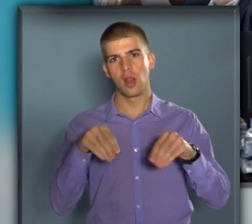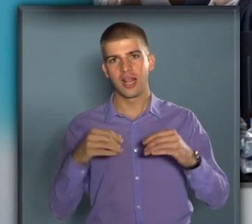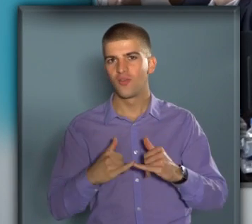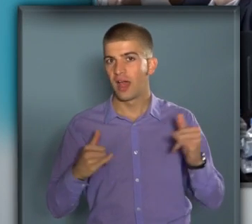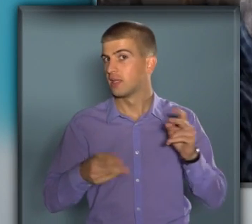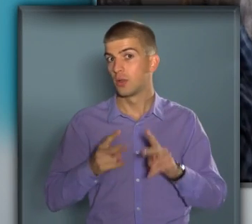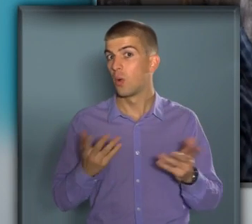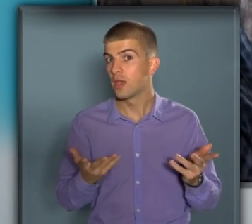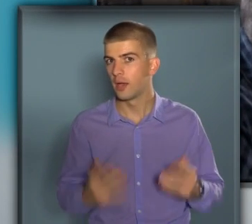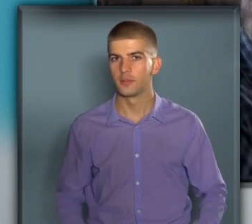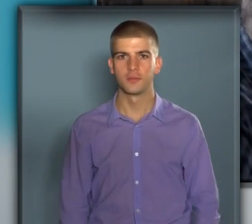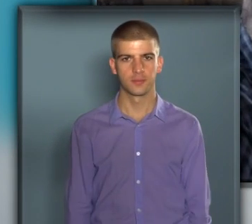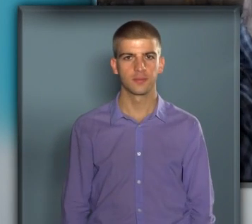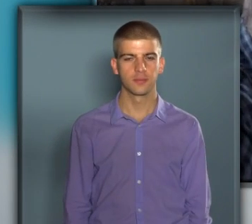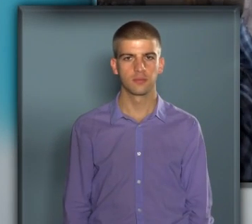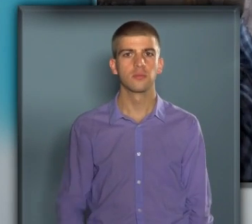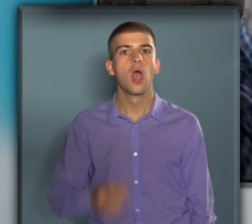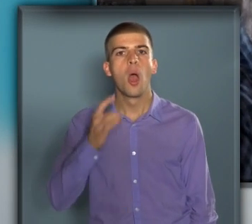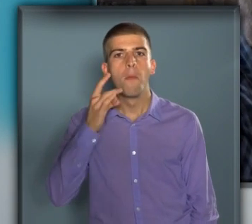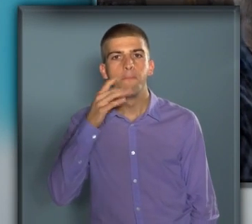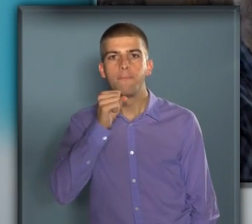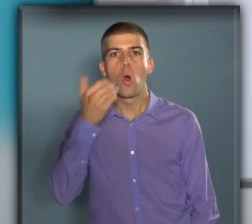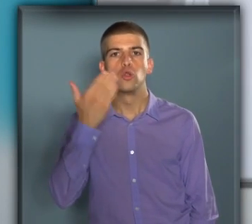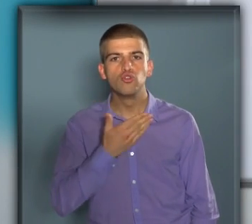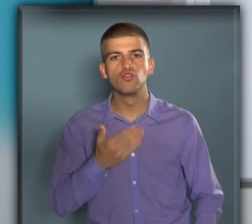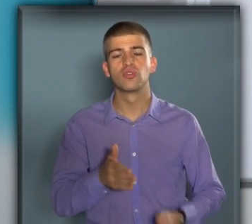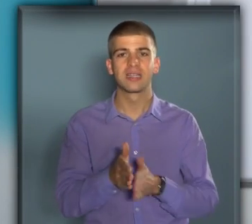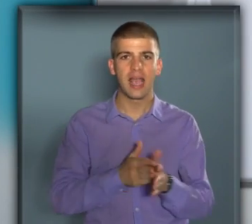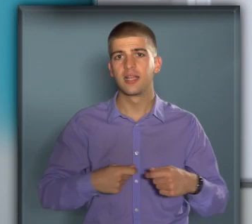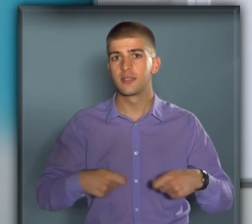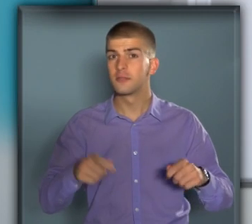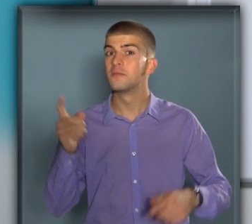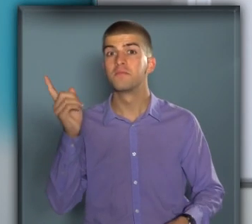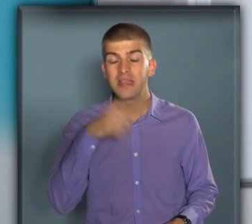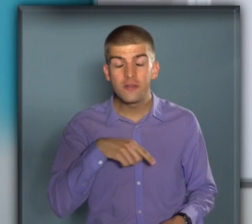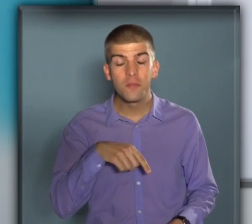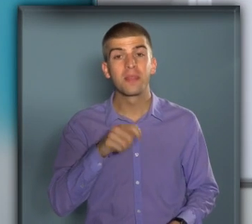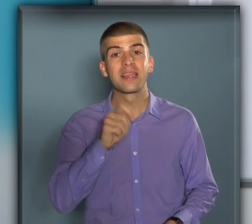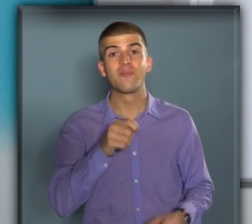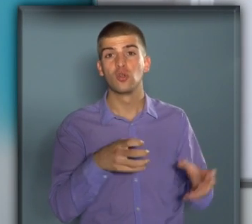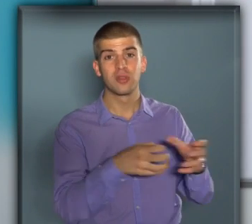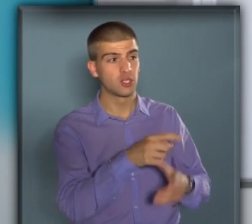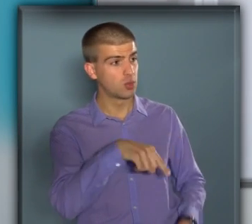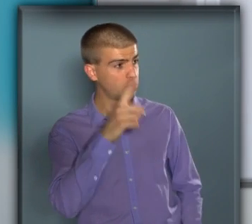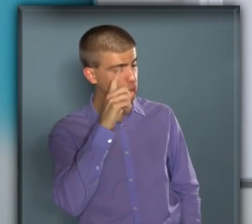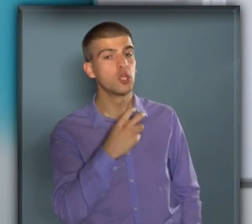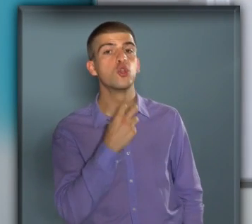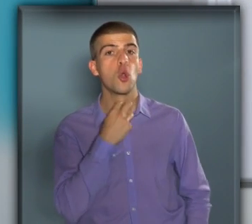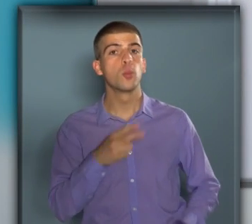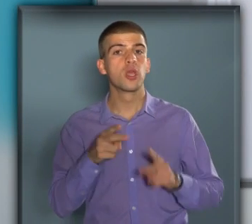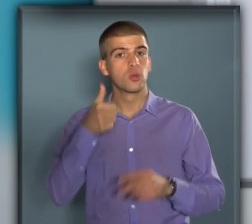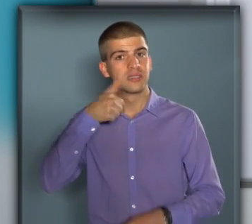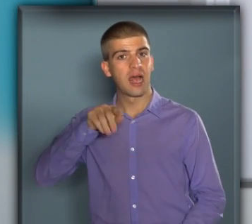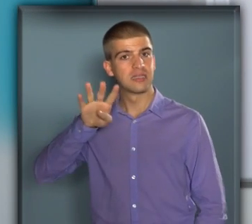jelentős fejlesztés hátterét. Mi is az, amit itt a Bosch meg kíván valósítani? Ugye az köztudott a képviselőtestületnek, hogy a Gyömbölyi út 104